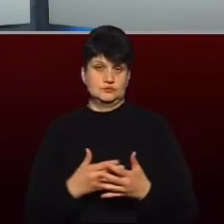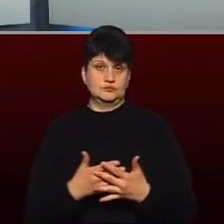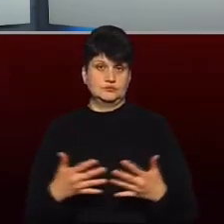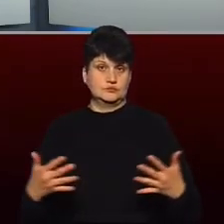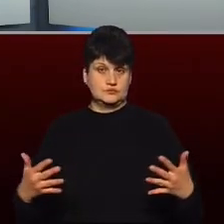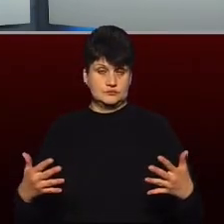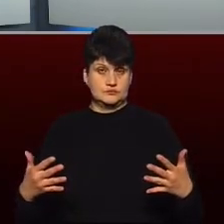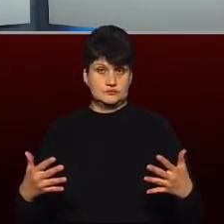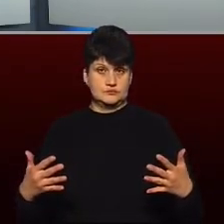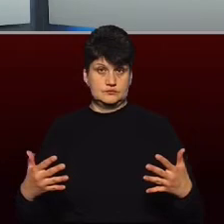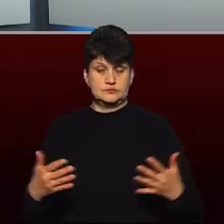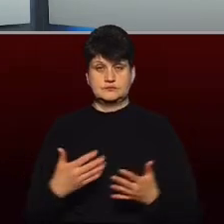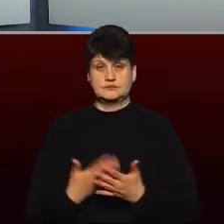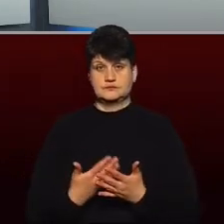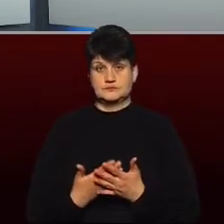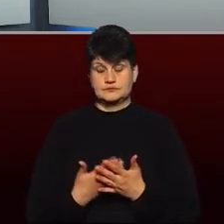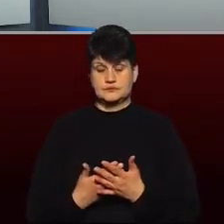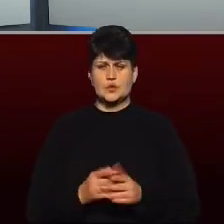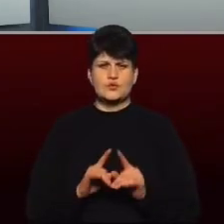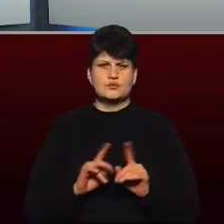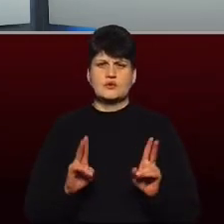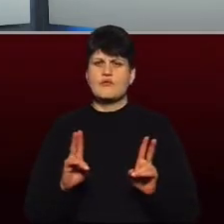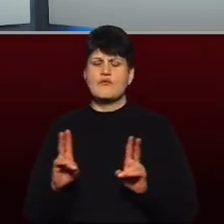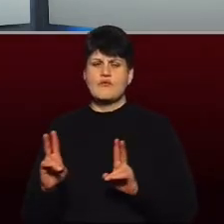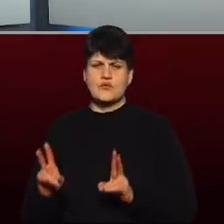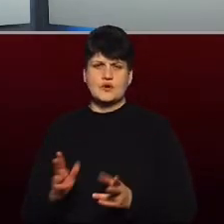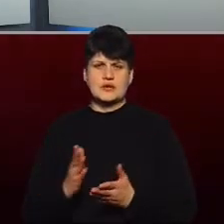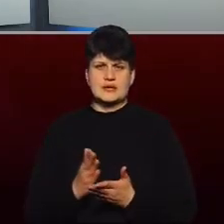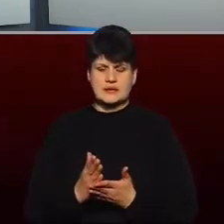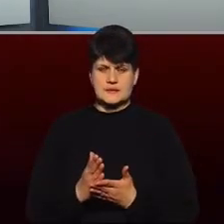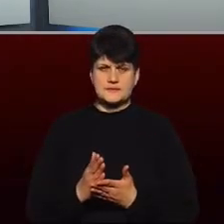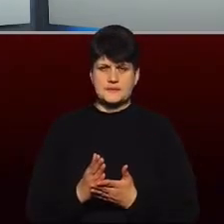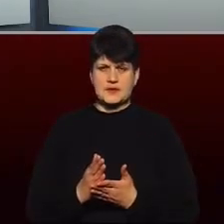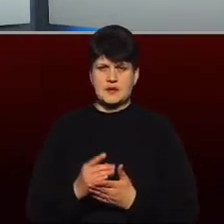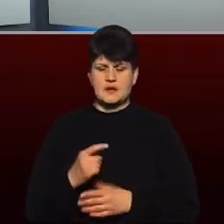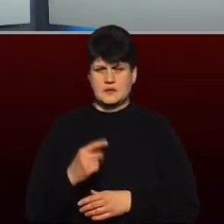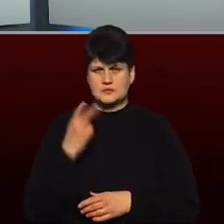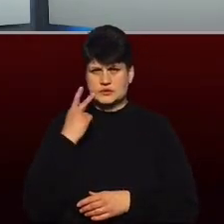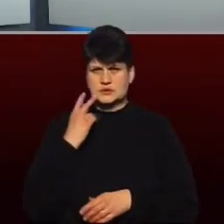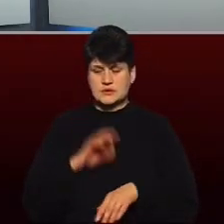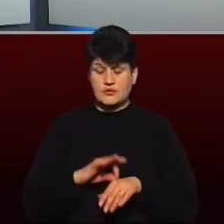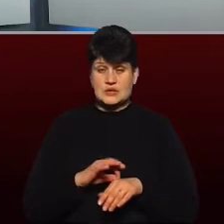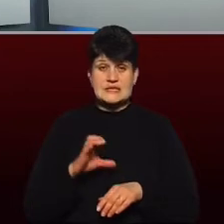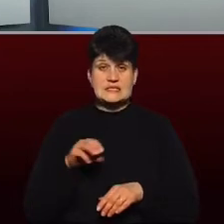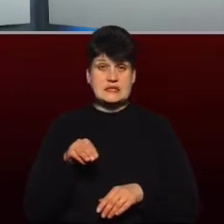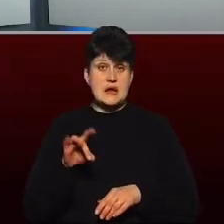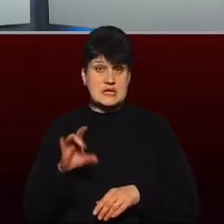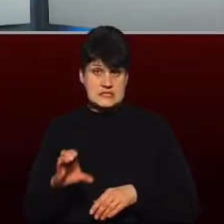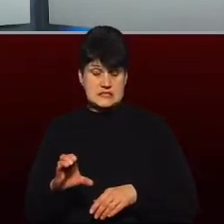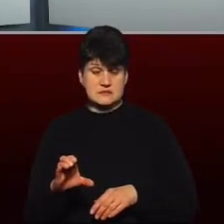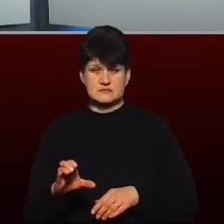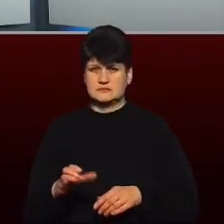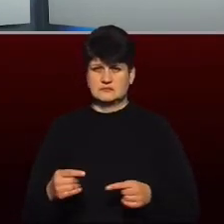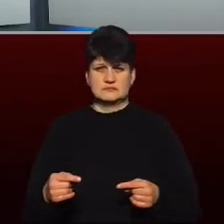таких особливо в кого ці захворювання хронічні, то стрес власне, він